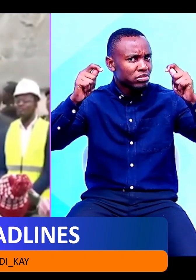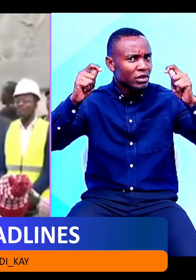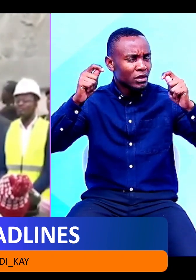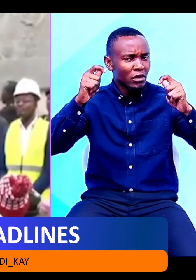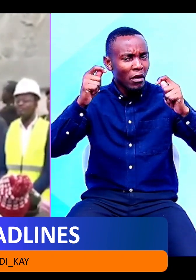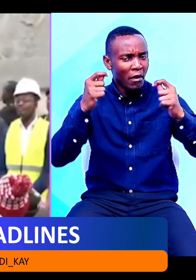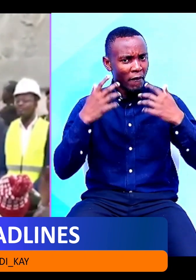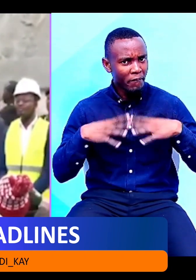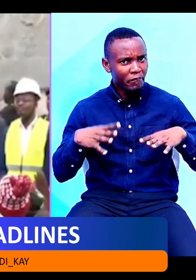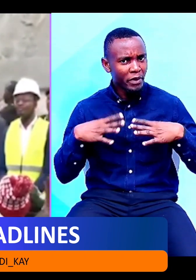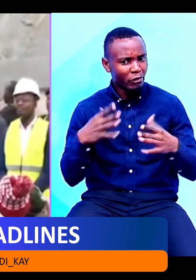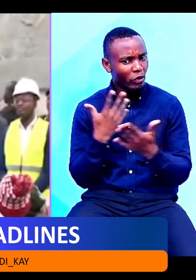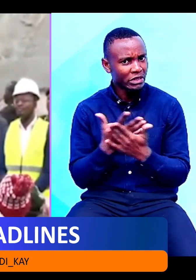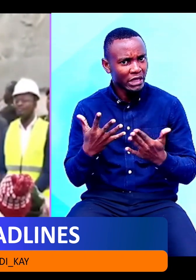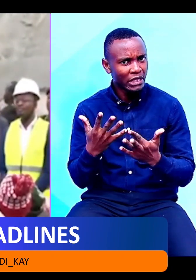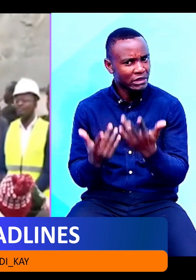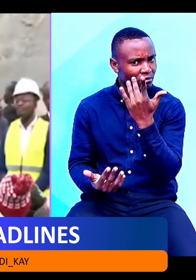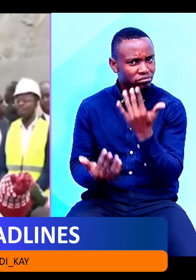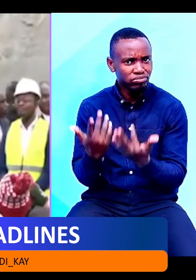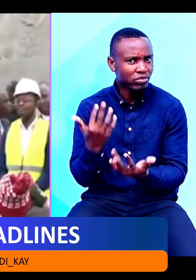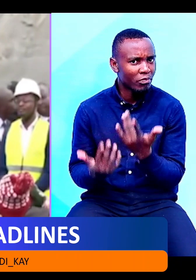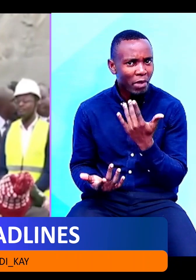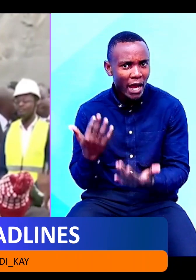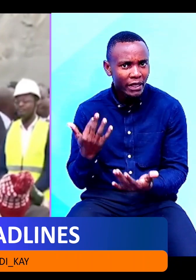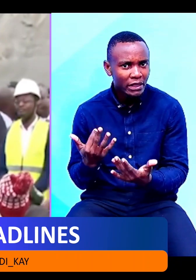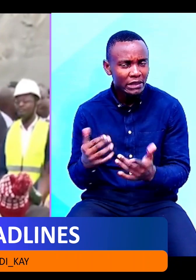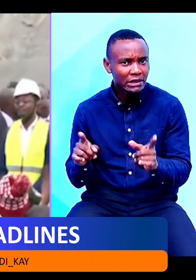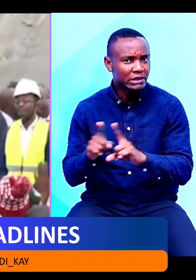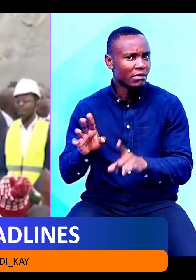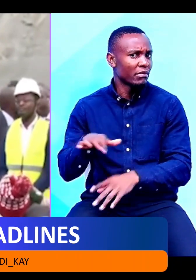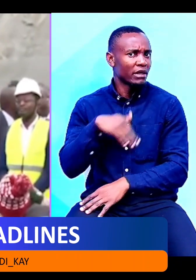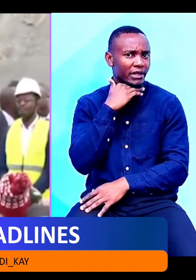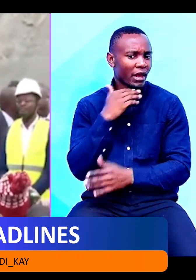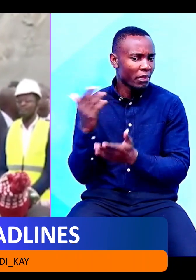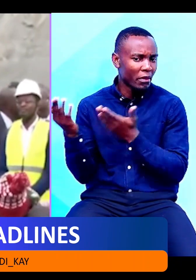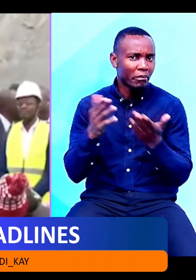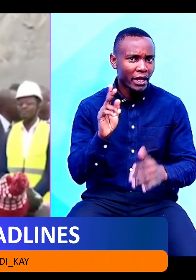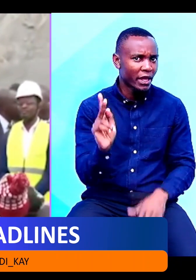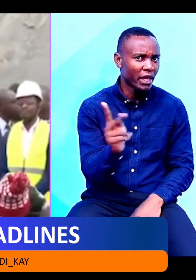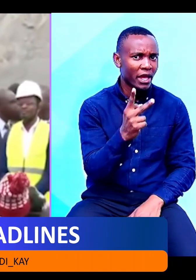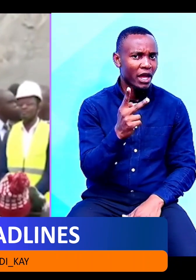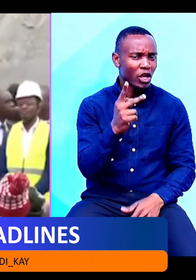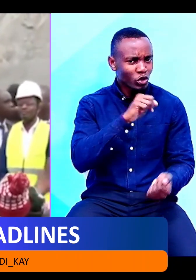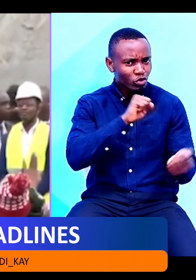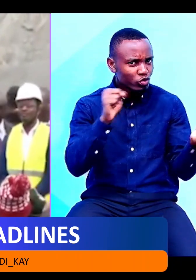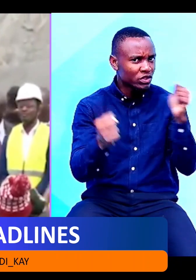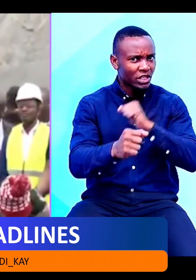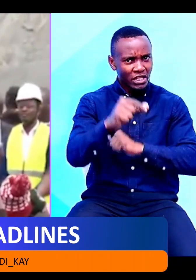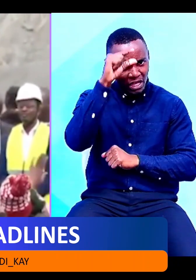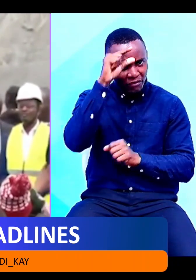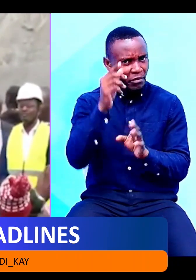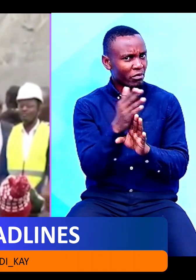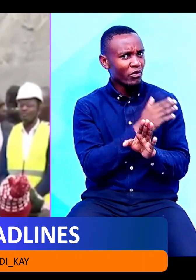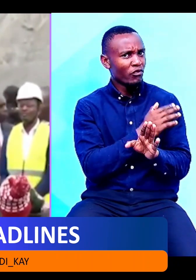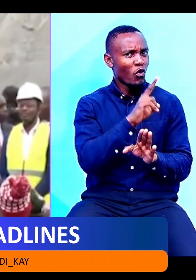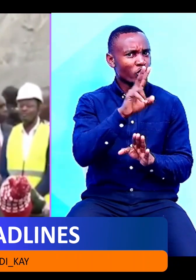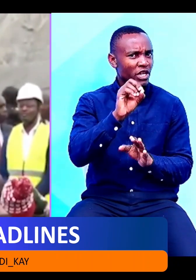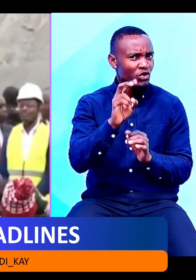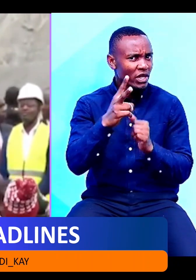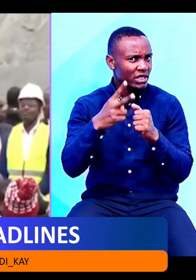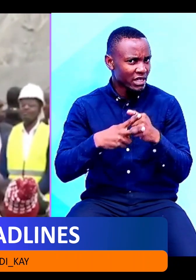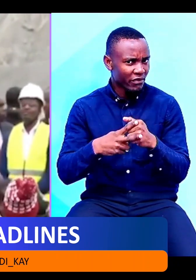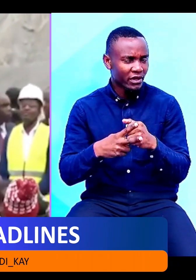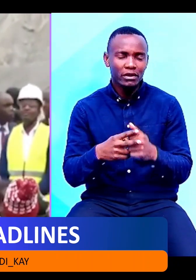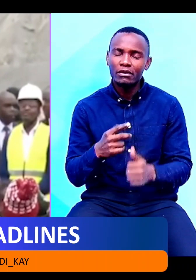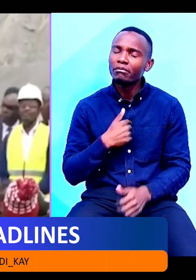watu. Ati walete maafa Kenya. Ati ndio wapindue serikali ya Kenya kabla ya 2027. Mimi nataka